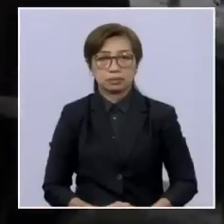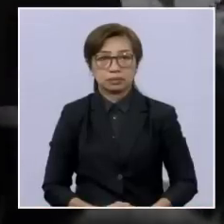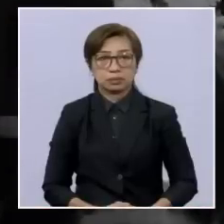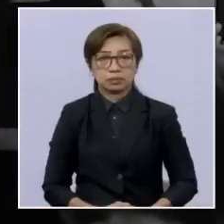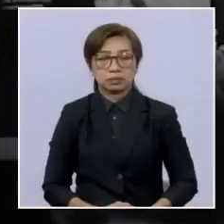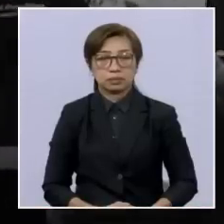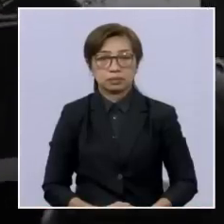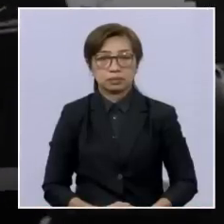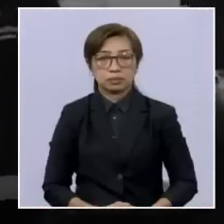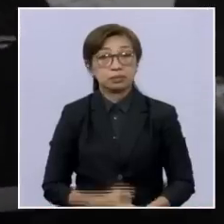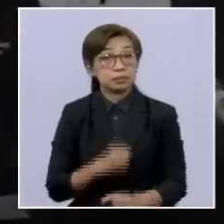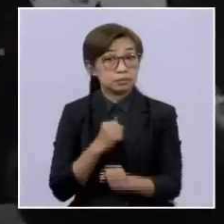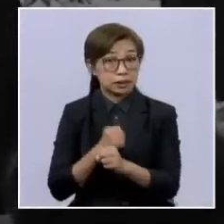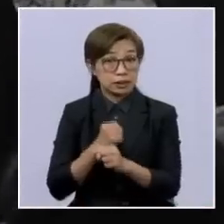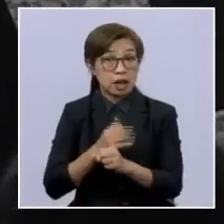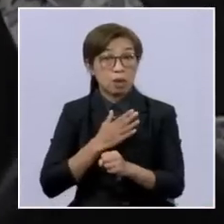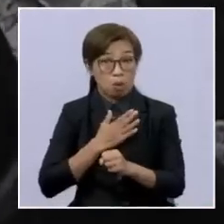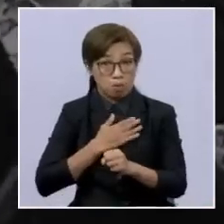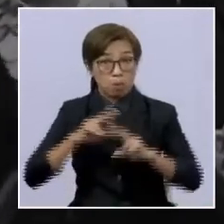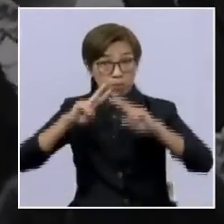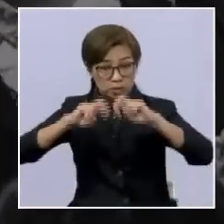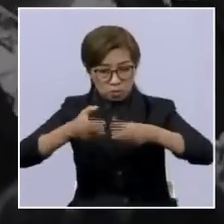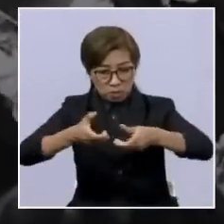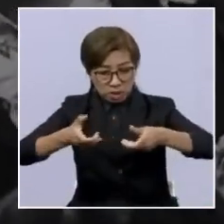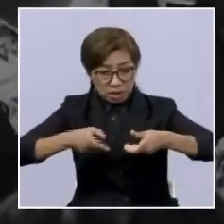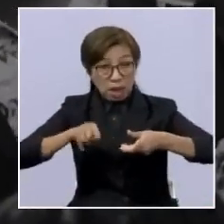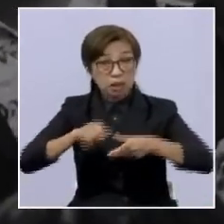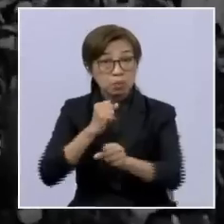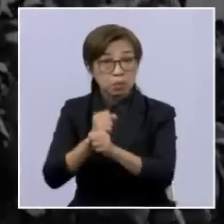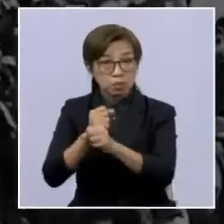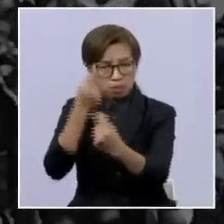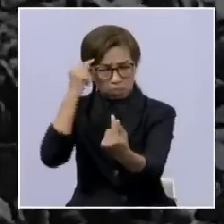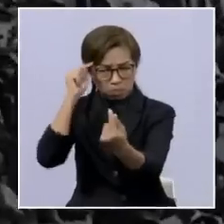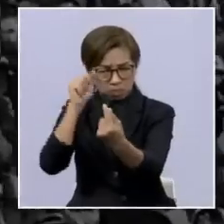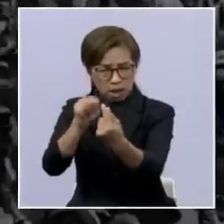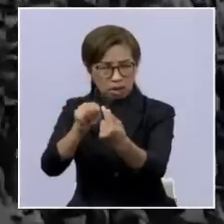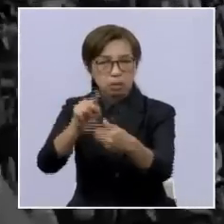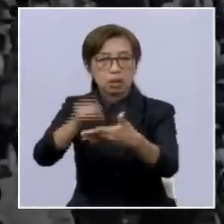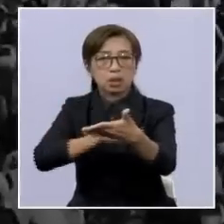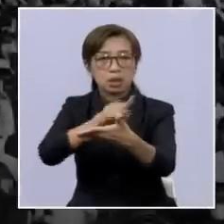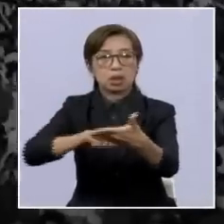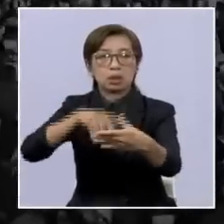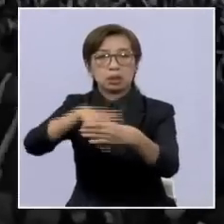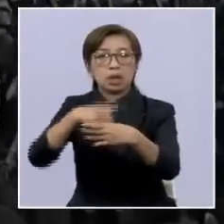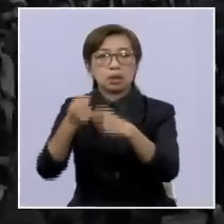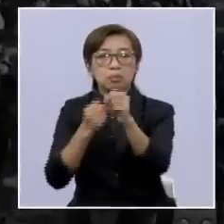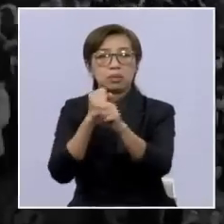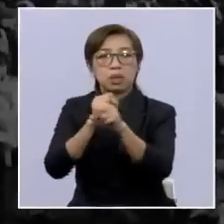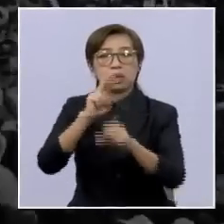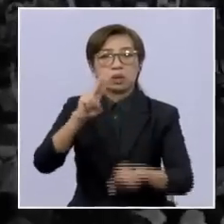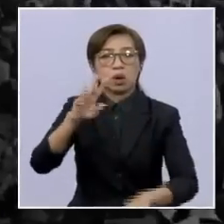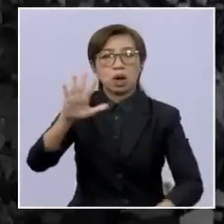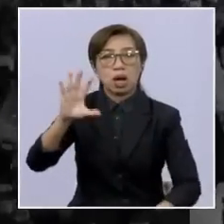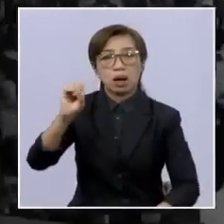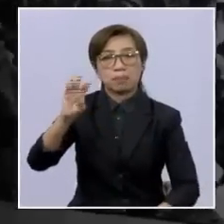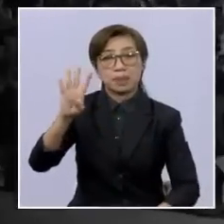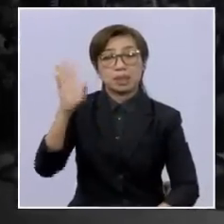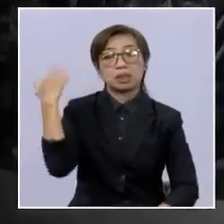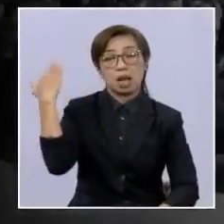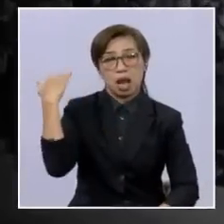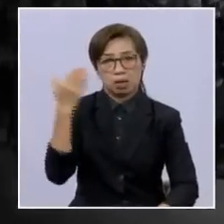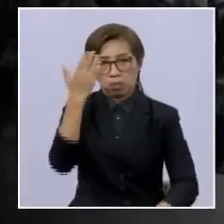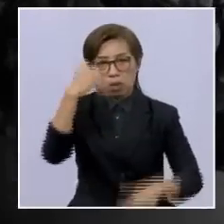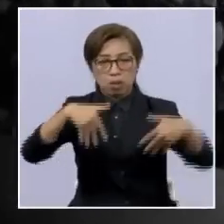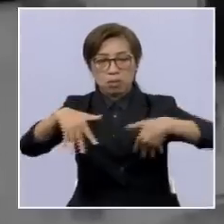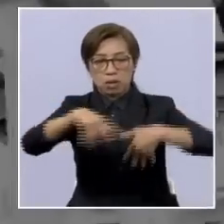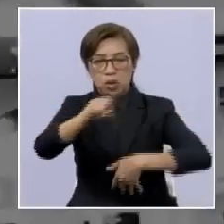ผมโฟกัสถ้าจากงานวิจัยผมเนี่ยที่ตอนหน้าผมทำเนี่ยผมโฟกัสที่การเลือกตั้งปี54เป็นยุคที่คนตั้งคำถามกับ